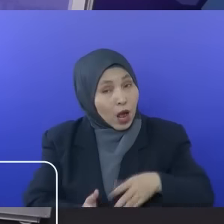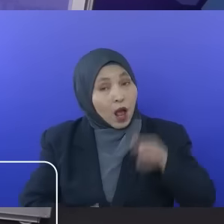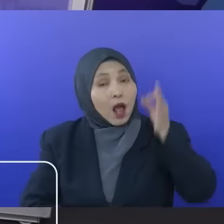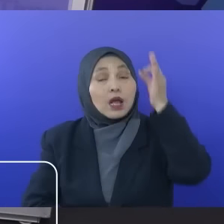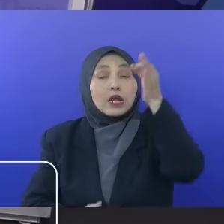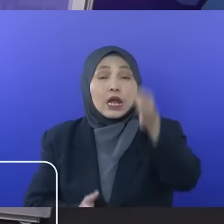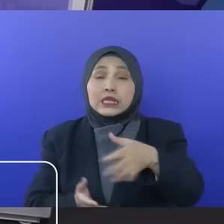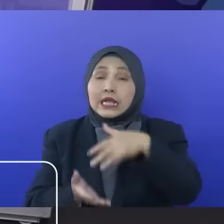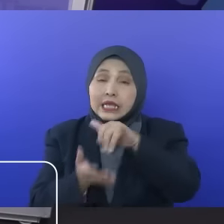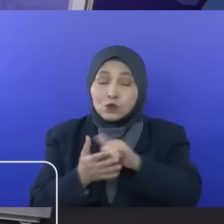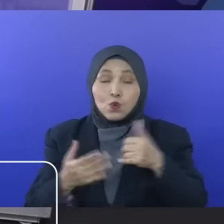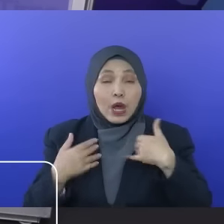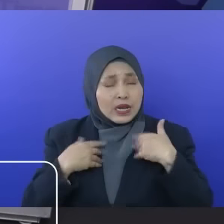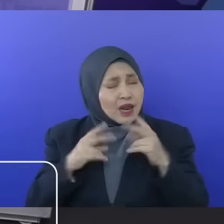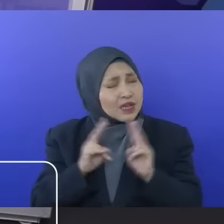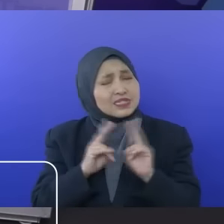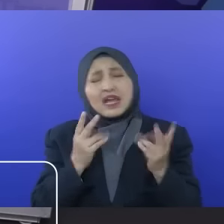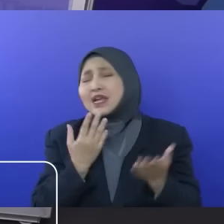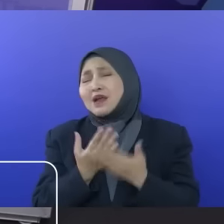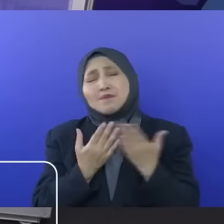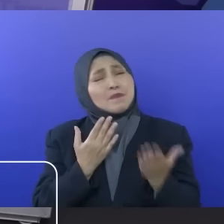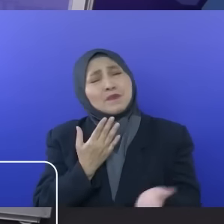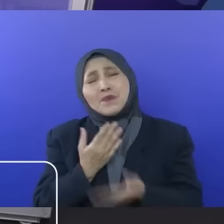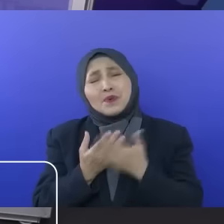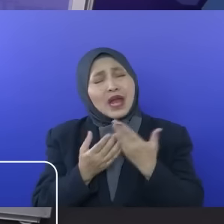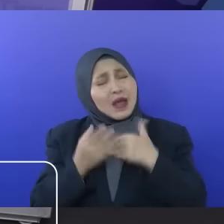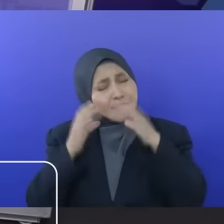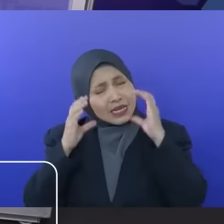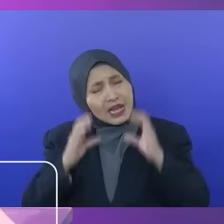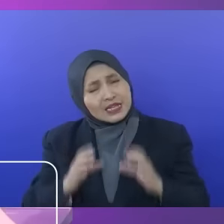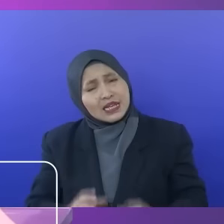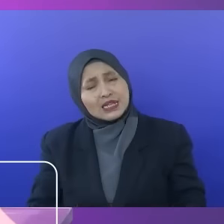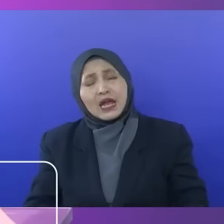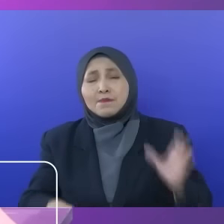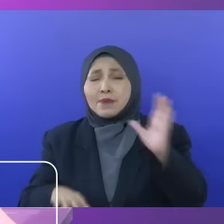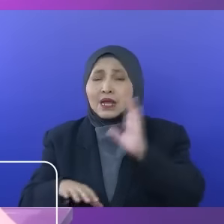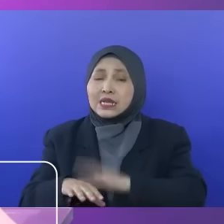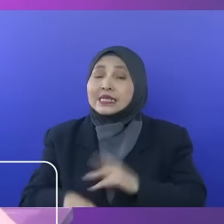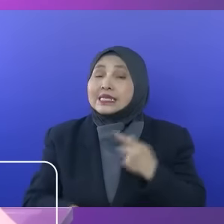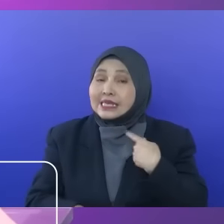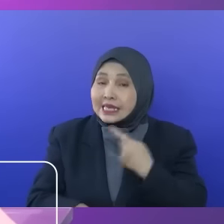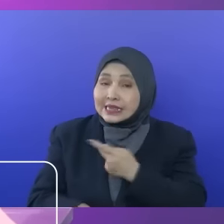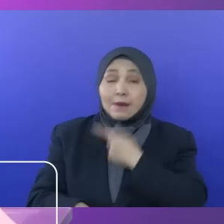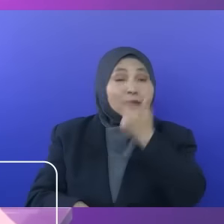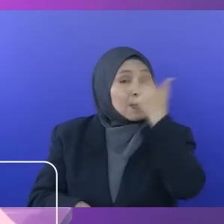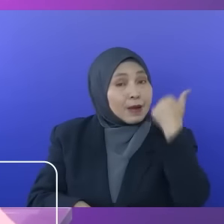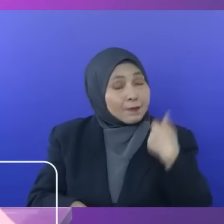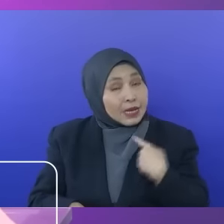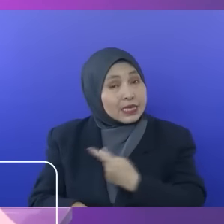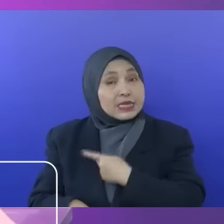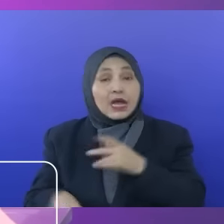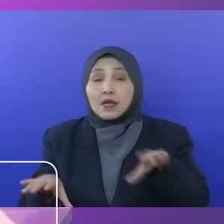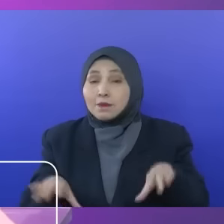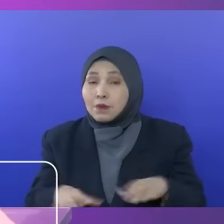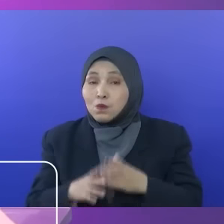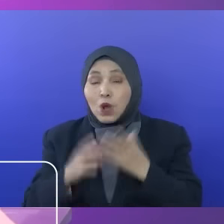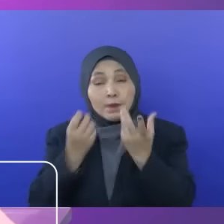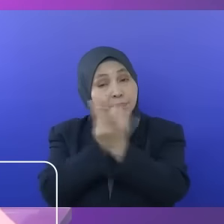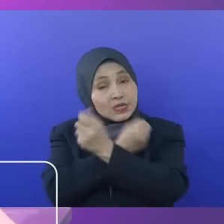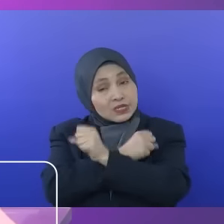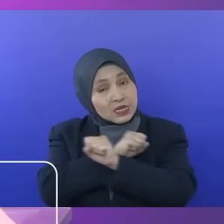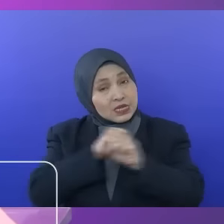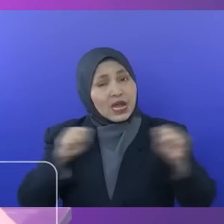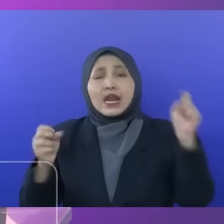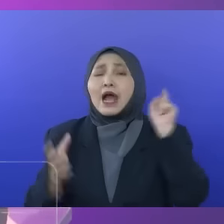itu adalah amat mudah dan amat meyakinkan kepada kepada kita menyebabkan kita akan membuat persediaan